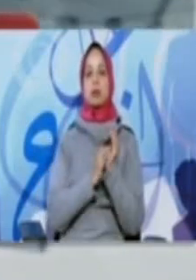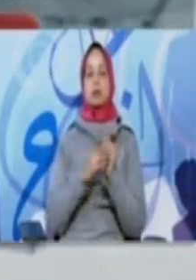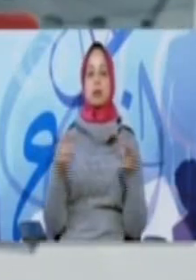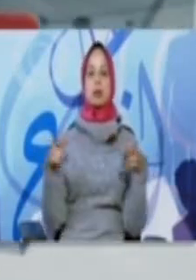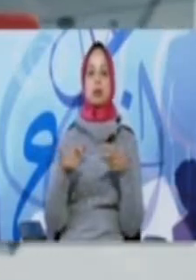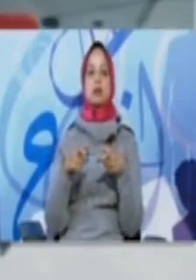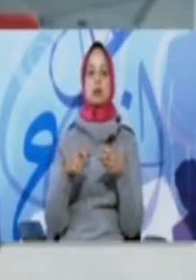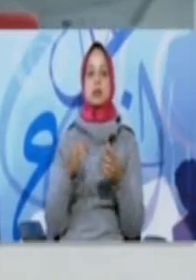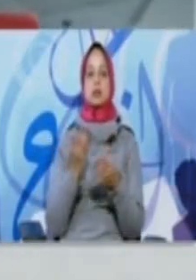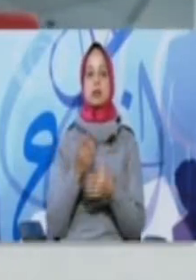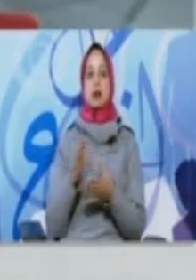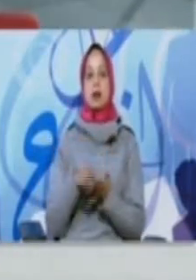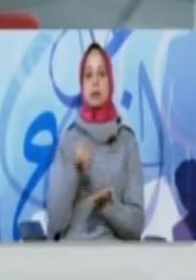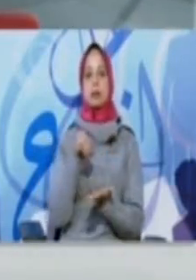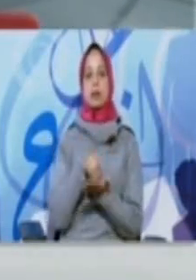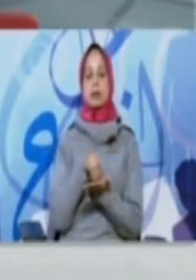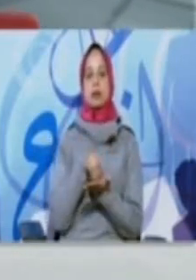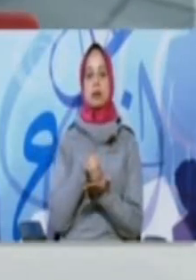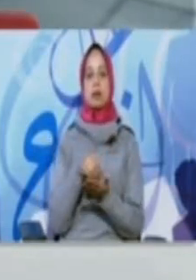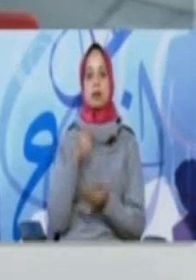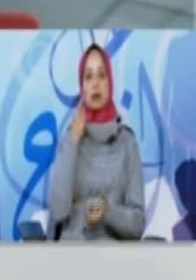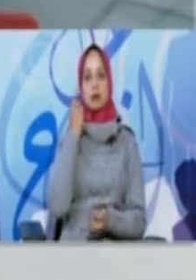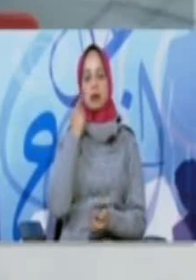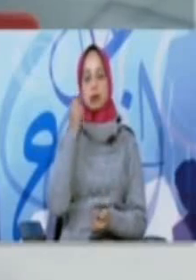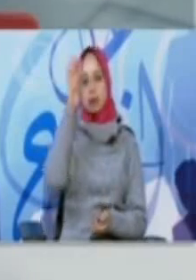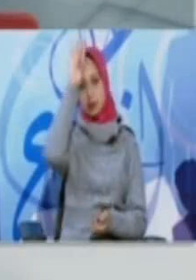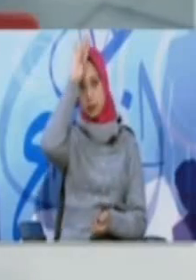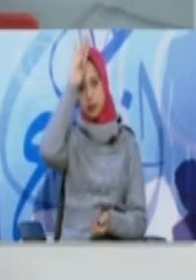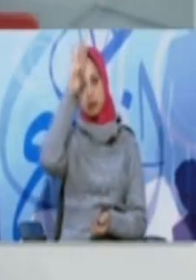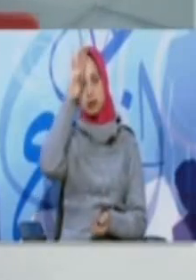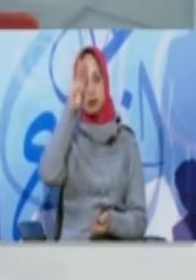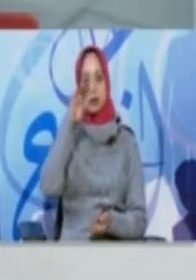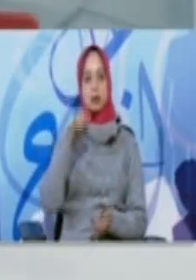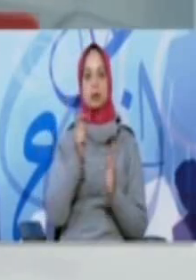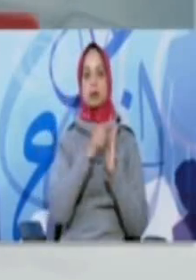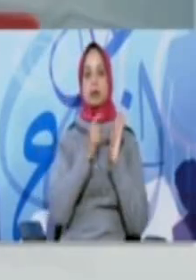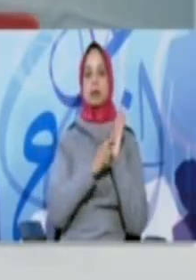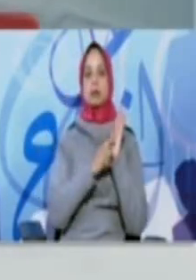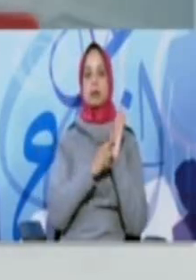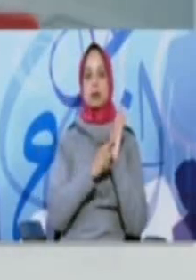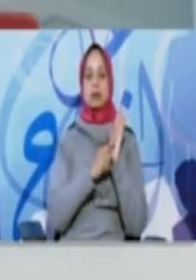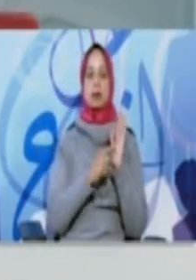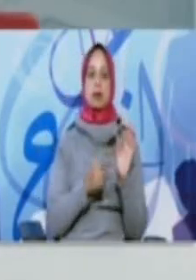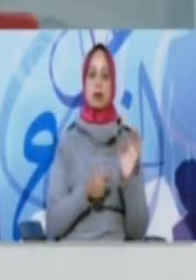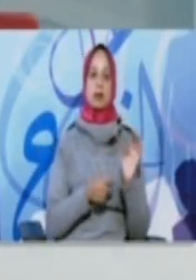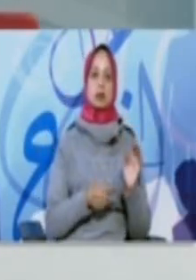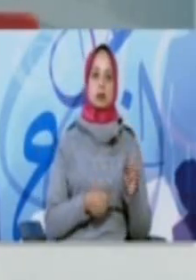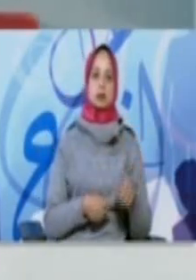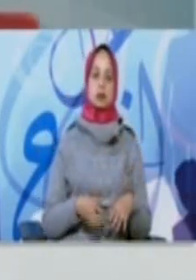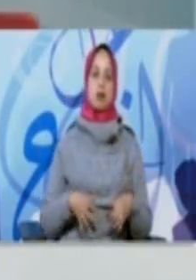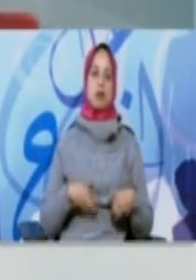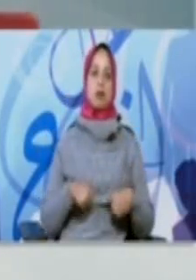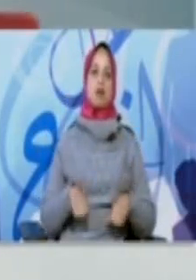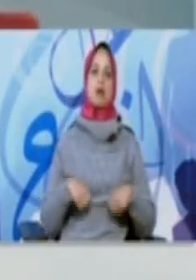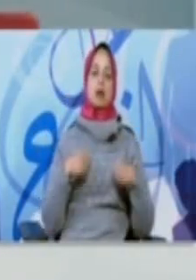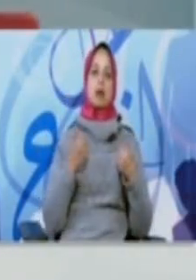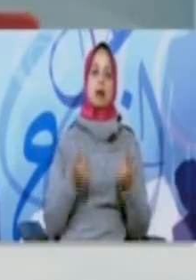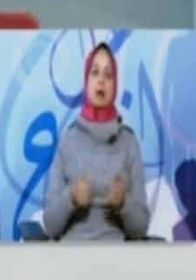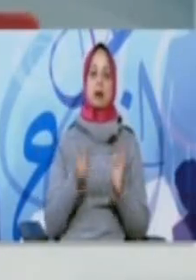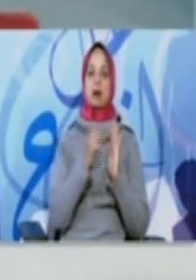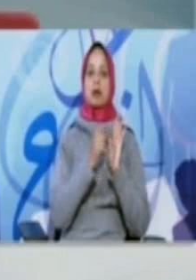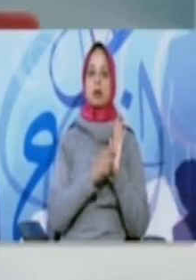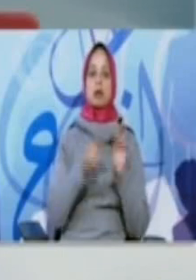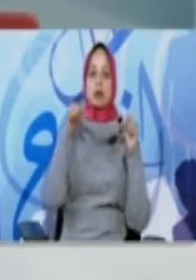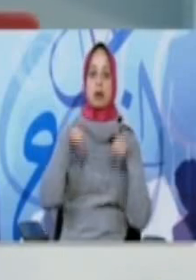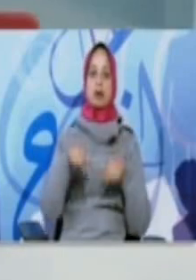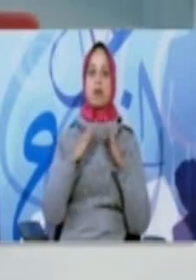دي كانت بدايه ايه؟ عبث الملك بالدستور والحياه الدستوريه في